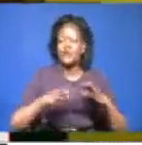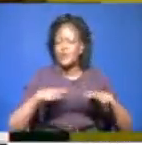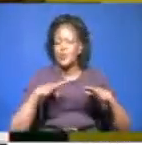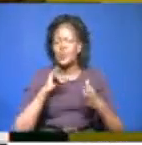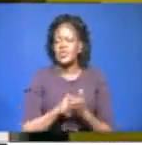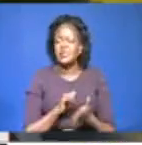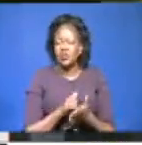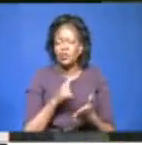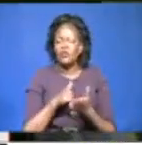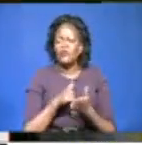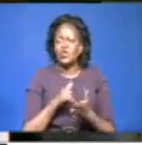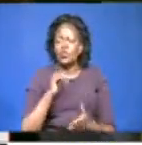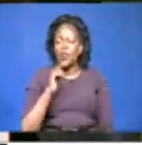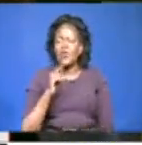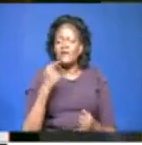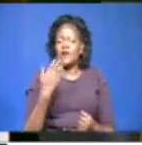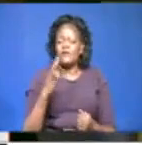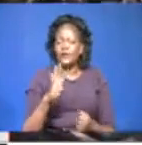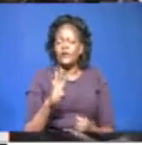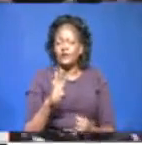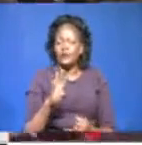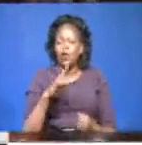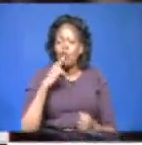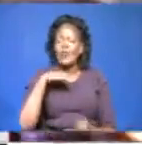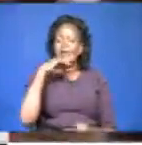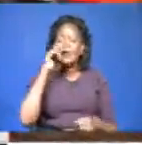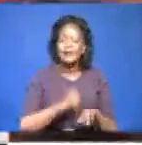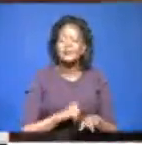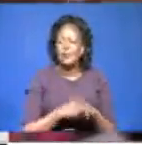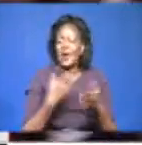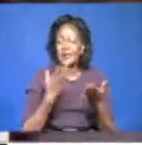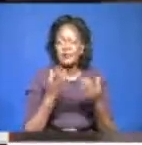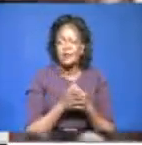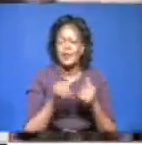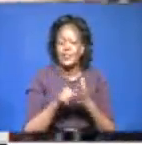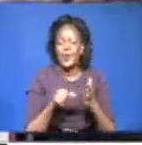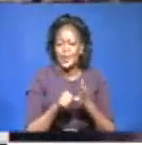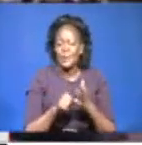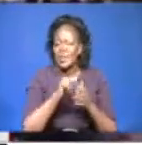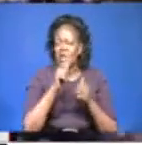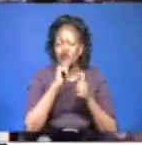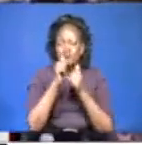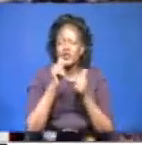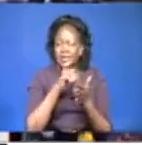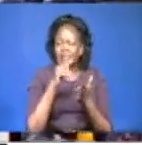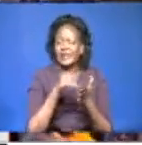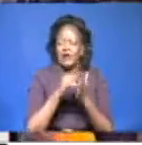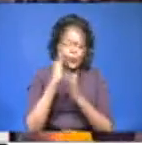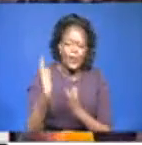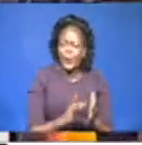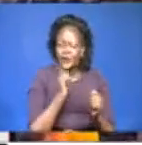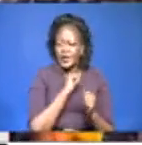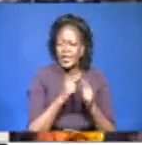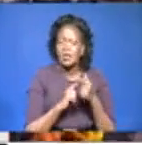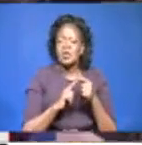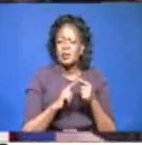mwa wale 154 waliofariki wakati wa mkurupuko kwenye uwanja wa michezo mjini Sahili yameandaliwa. Waziri